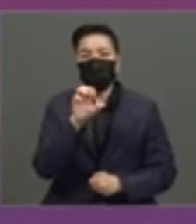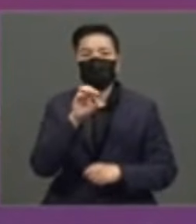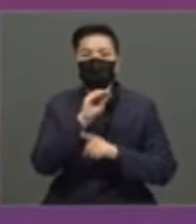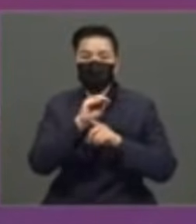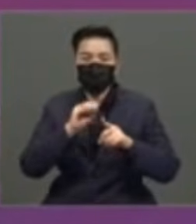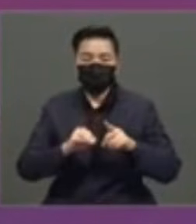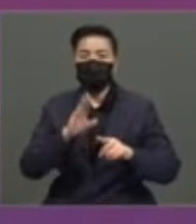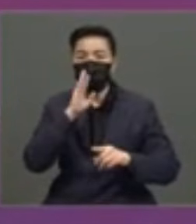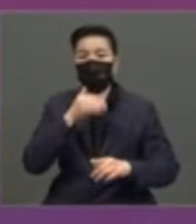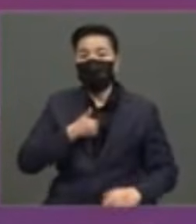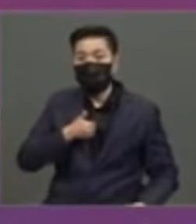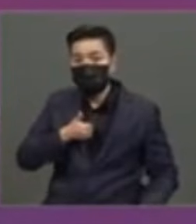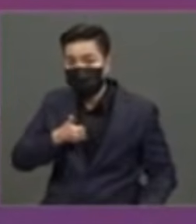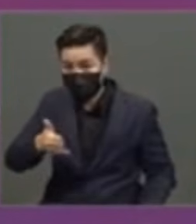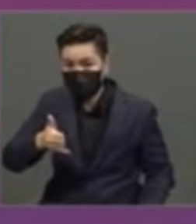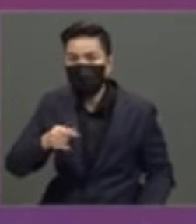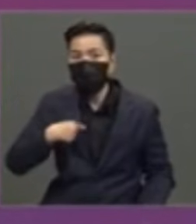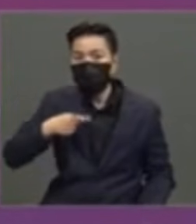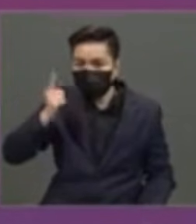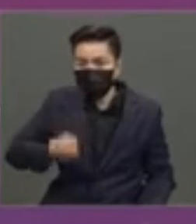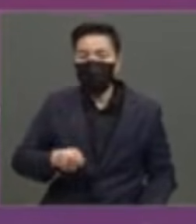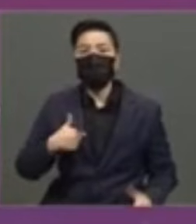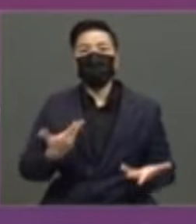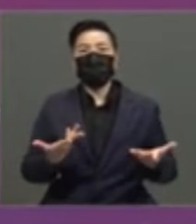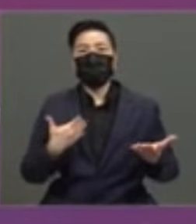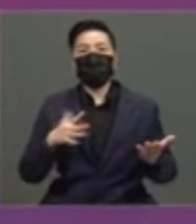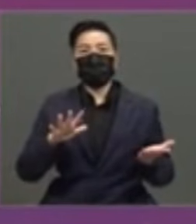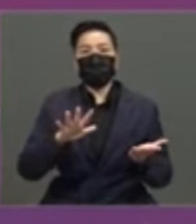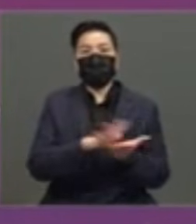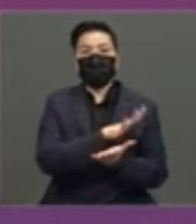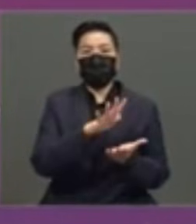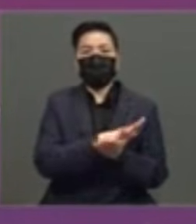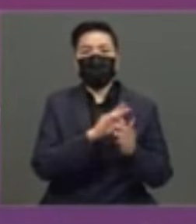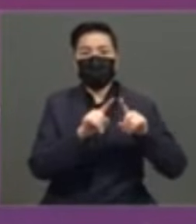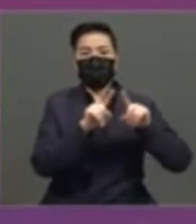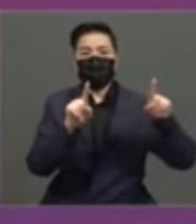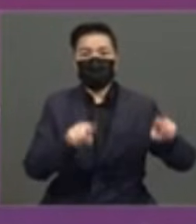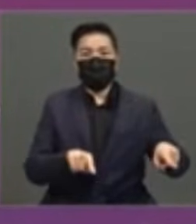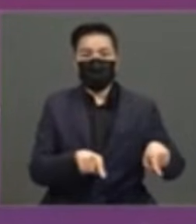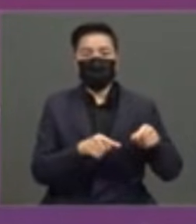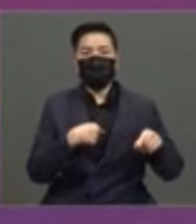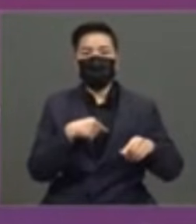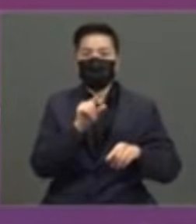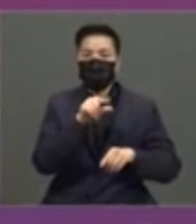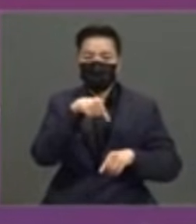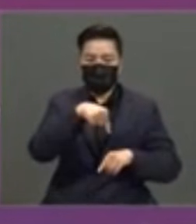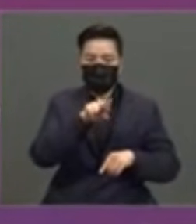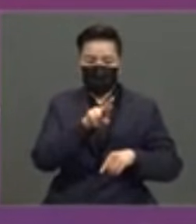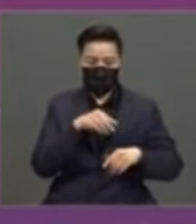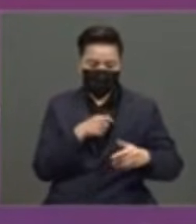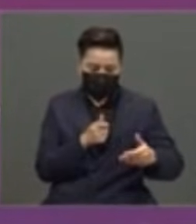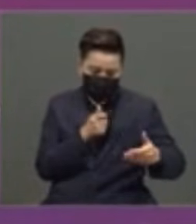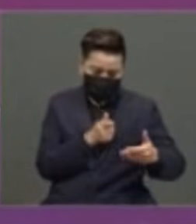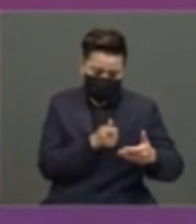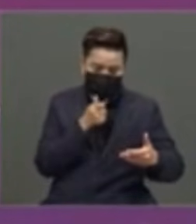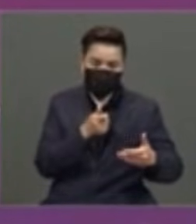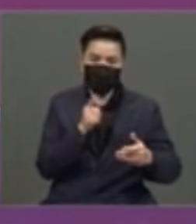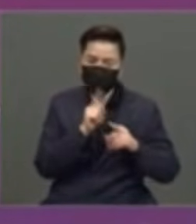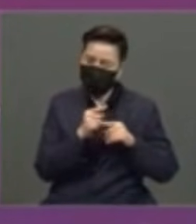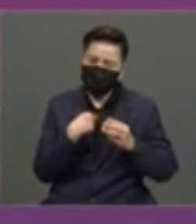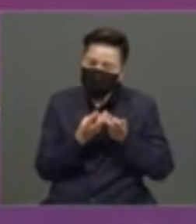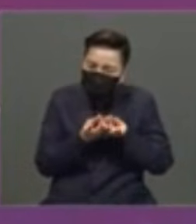100% ถ้าจะเดินทางจำเป็นที่จะต้องเดินทางต้องมีเอกสาร QR code สแกนนะครับ